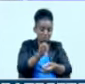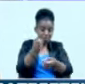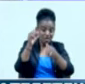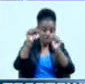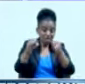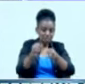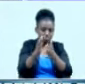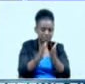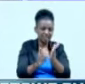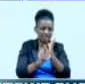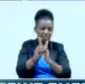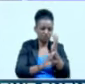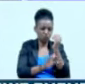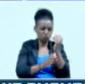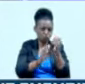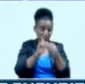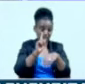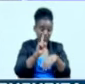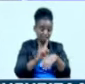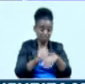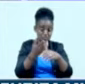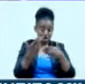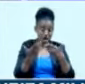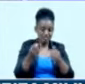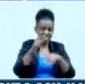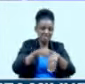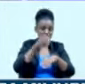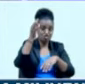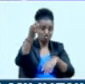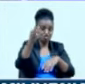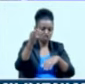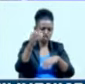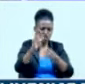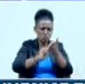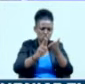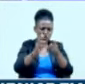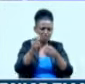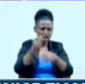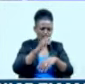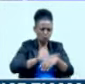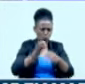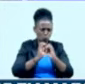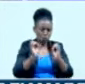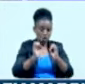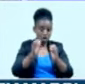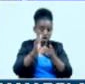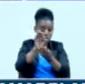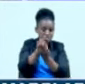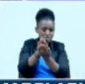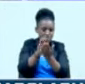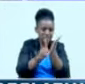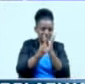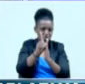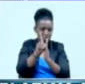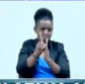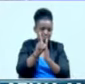uguteganya n'iterambere ry'igihugu mu gihe turimo ubu ngubu no mu gihe kizaza. So gushora amafaranga adafite inyungu ahubwo ni ukuzigamira